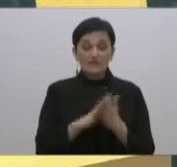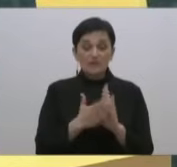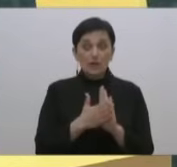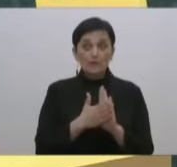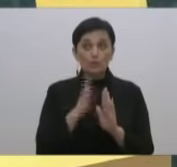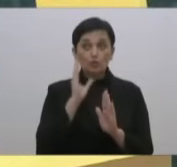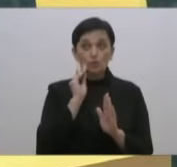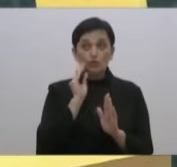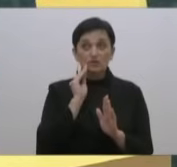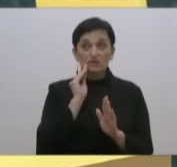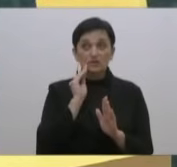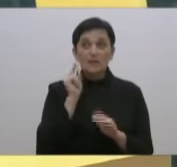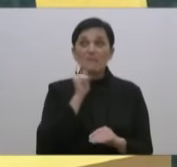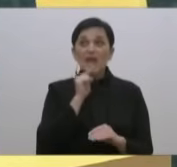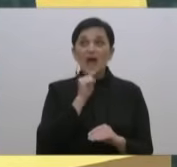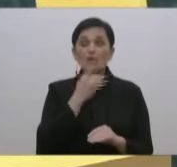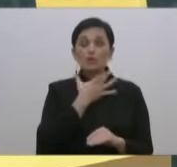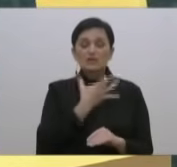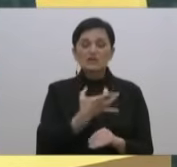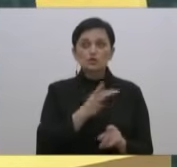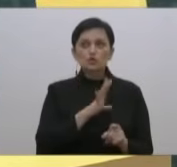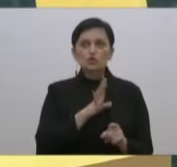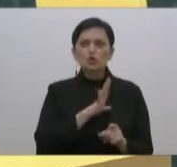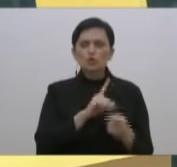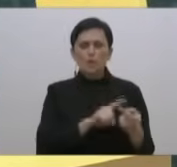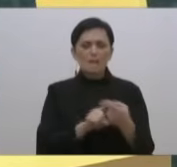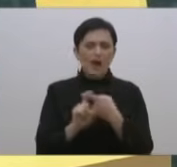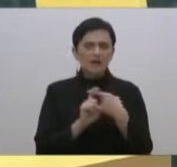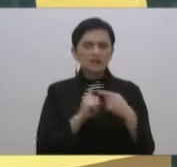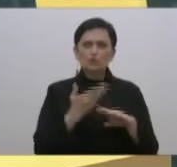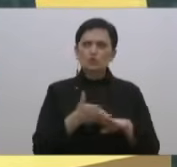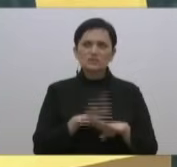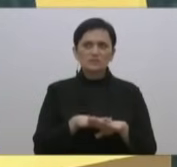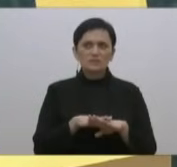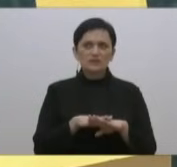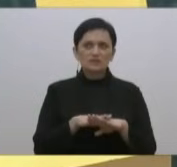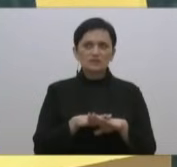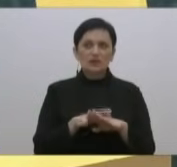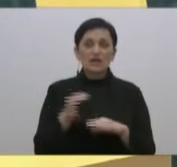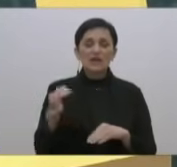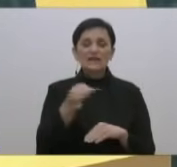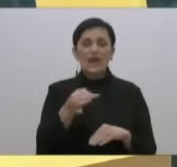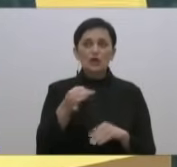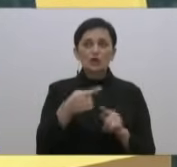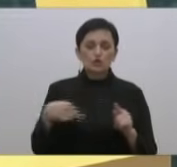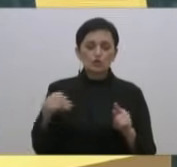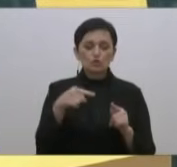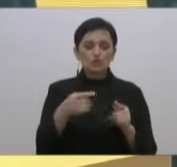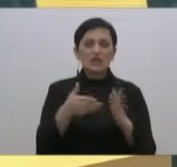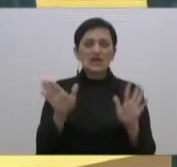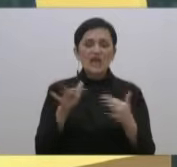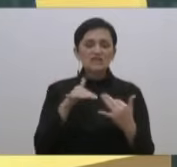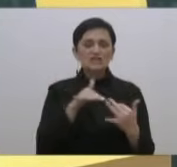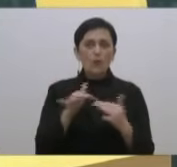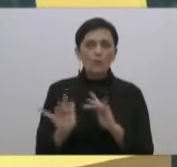ვითარებაში, როდესაც ეკონომიკური კრიზისი იყო, იყო პანდემია, უმძიმესი და რეგიონში ღია